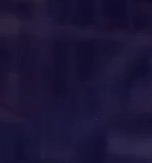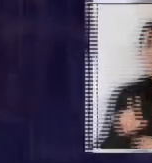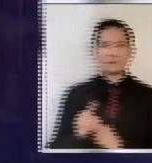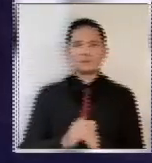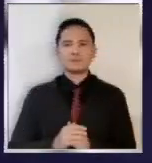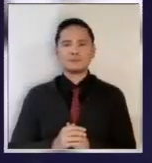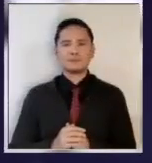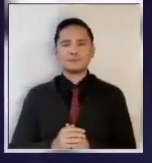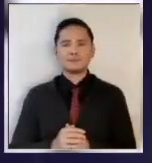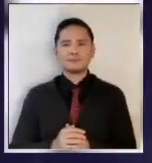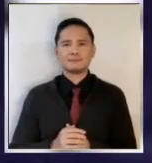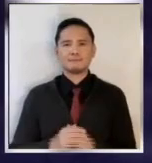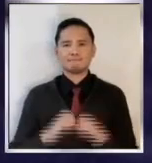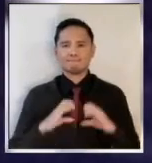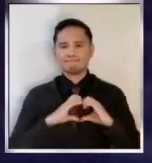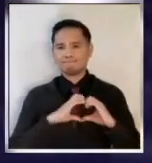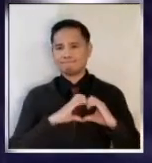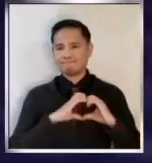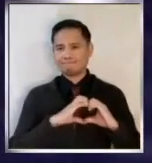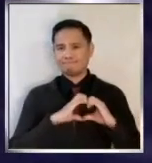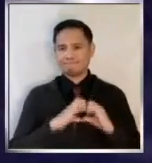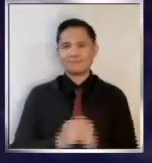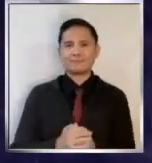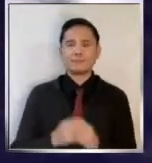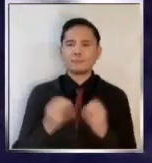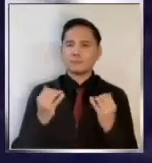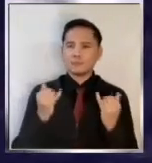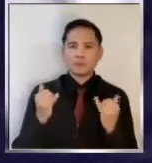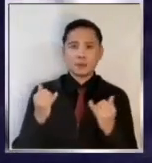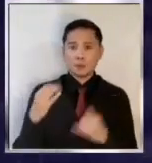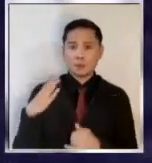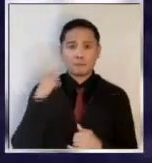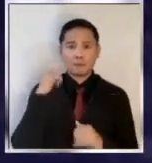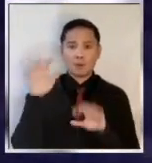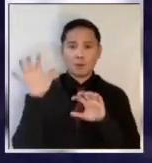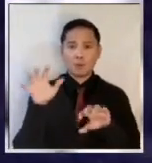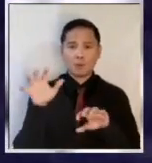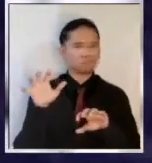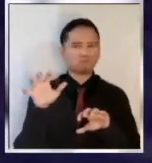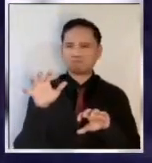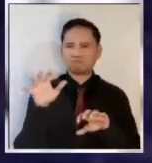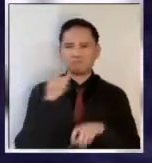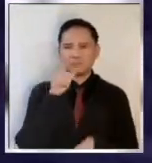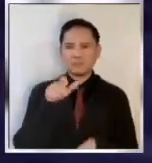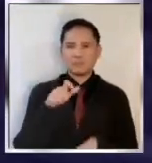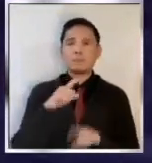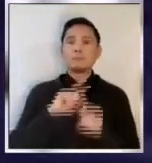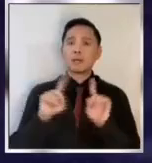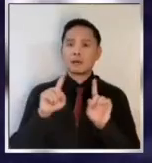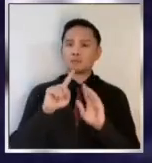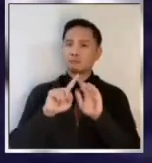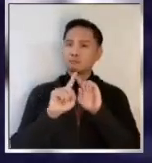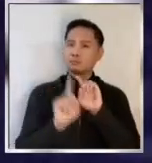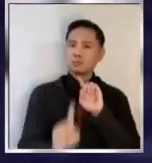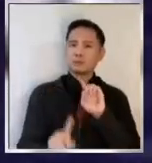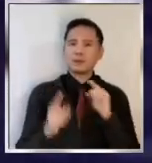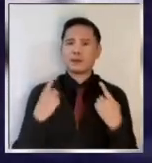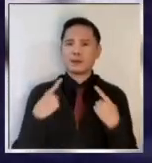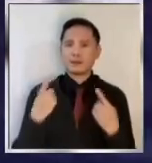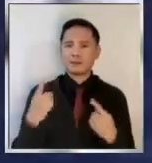Mga puso, wala na po tayong binabantayang bagyo sa ngayon. Pero asahan pa rin ang mga thunderstorm sa malaking bahagi ng bansa ngayong